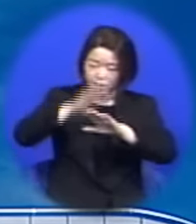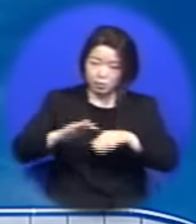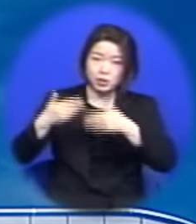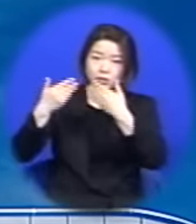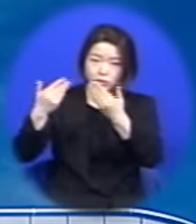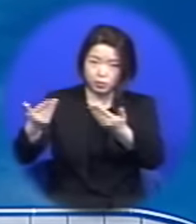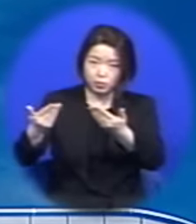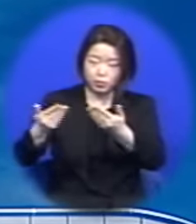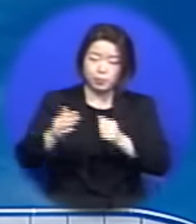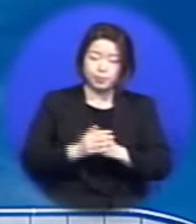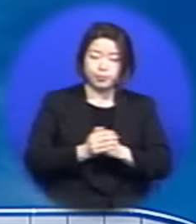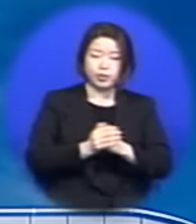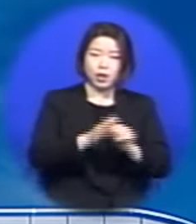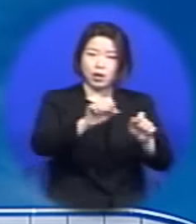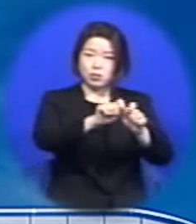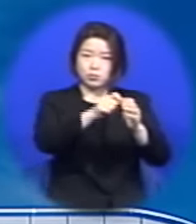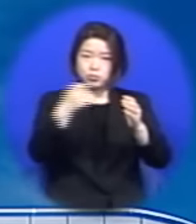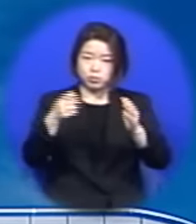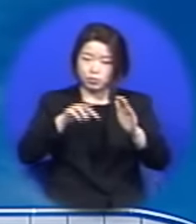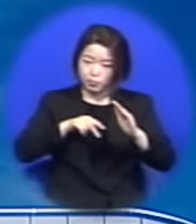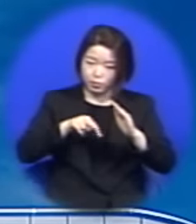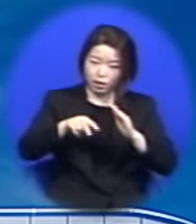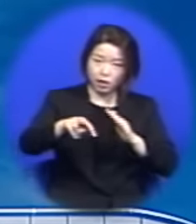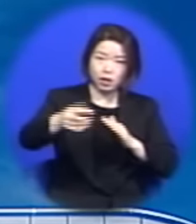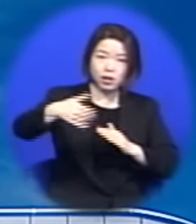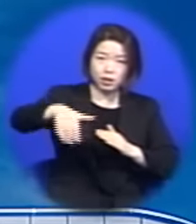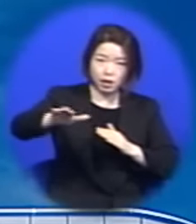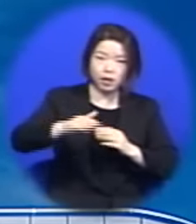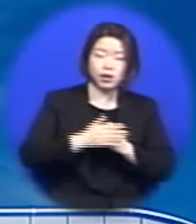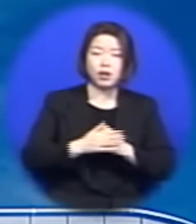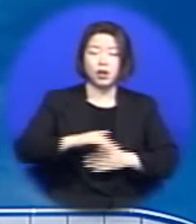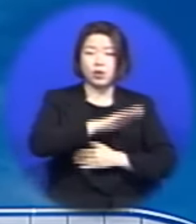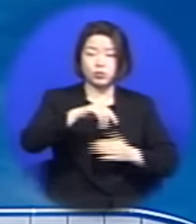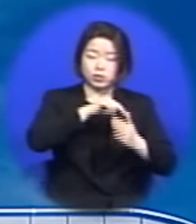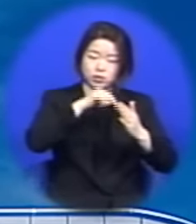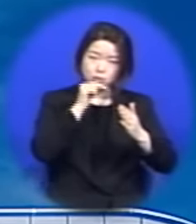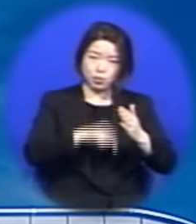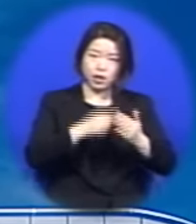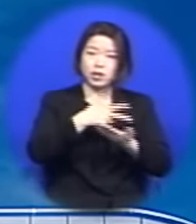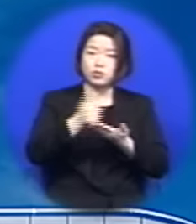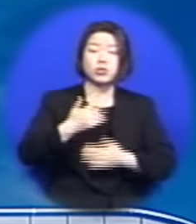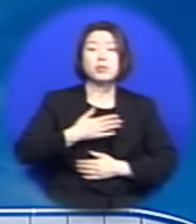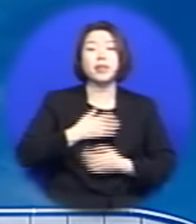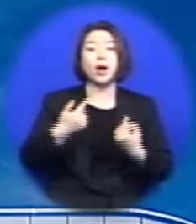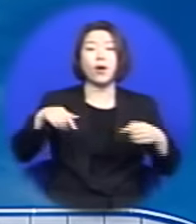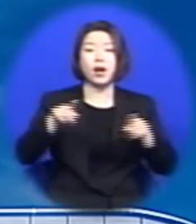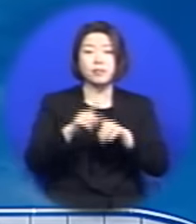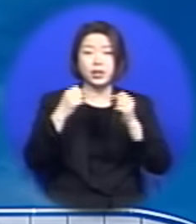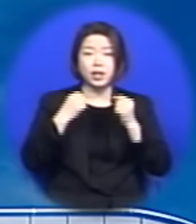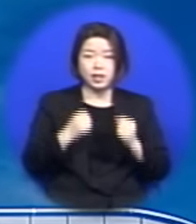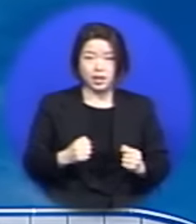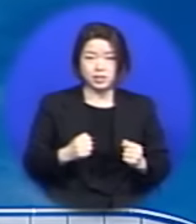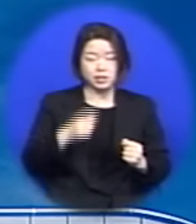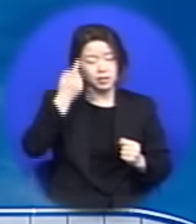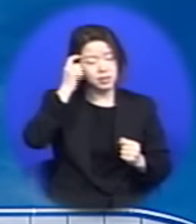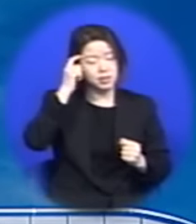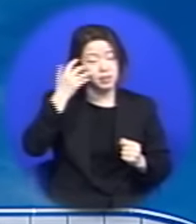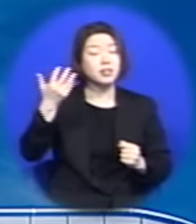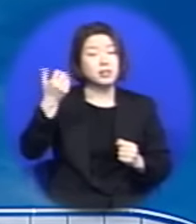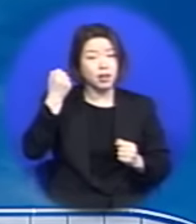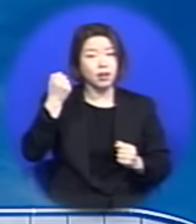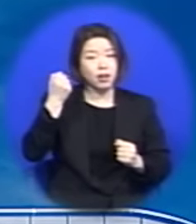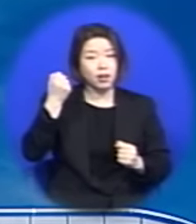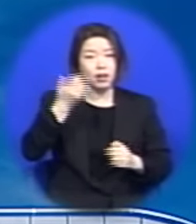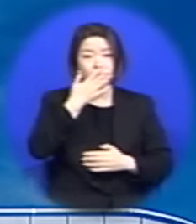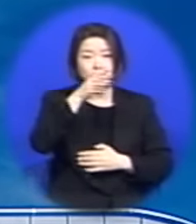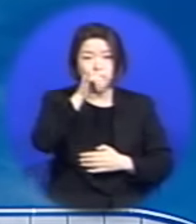그리고 이제 예배당 문을 걸어 나갑니다 주님이 나와 같이 계시겠지 생각은